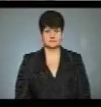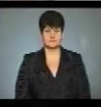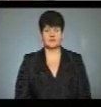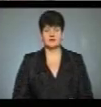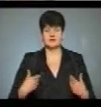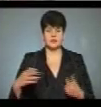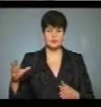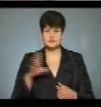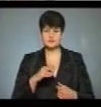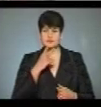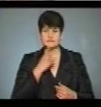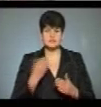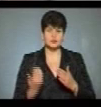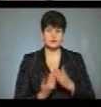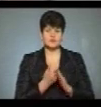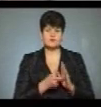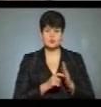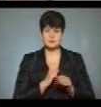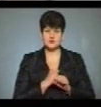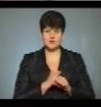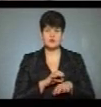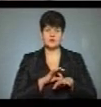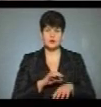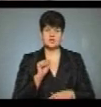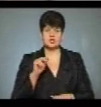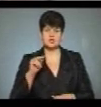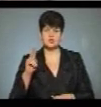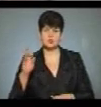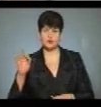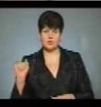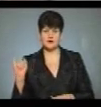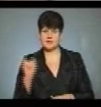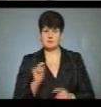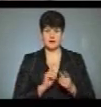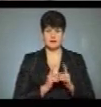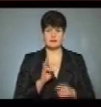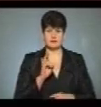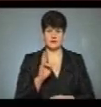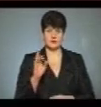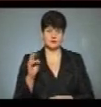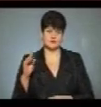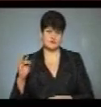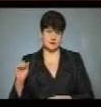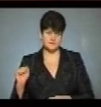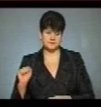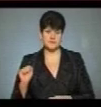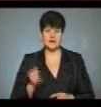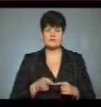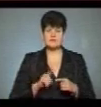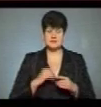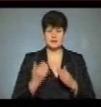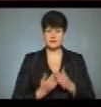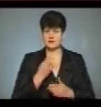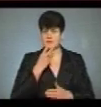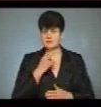Вітаю всіх, хто зараз з нами. Ви дивитесь новини. У студії для вас працюють ведуча Анастасія Чечко і сурдоперекладач Надія Коцовська. І у цьому випуску дивіться